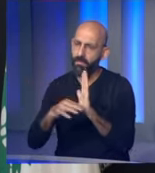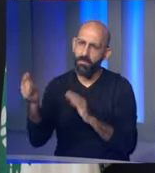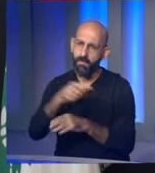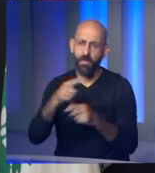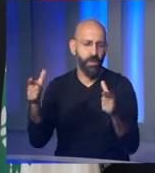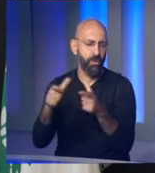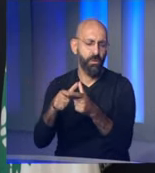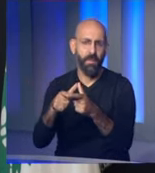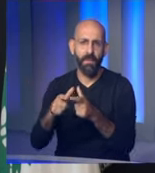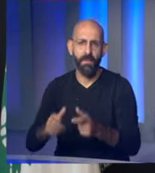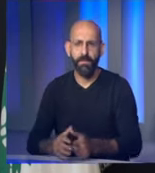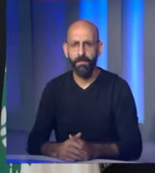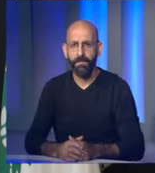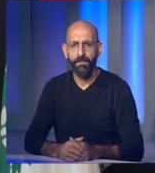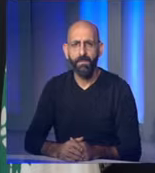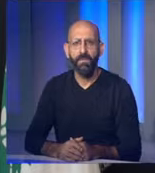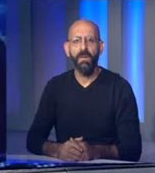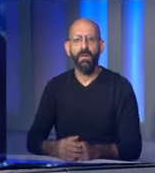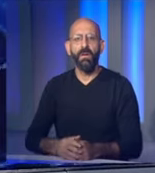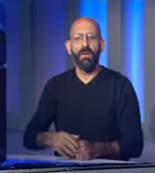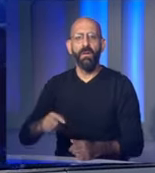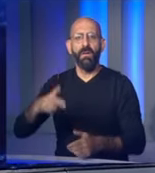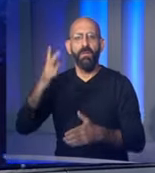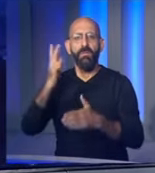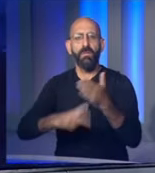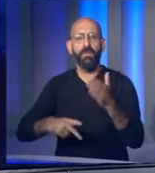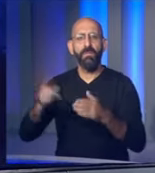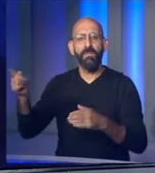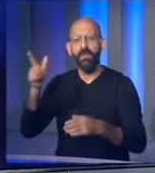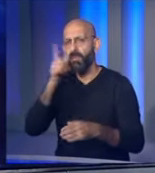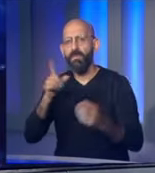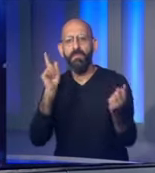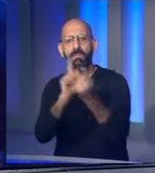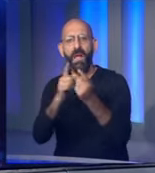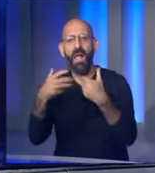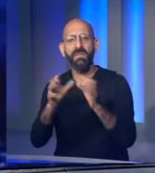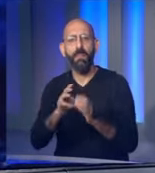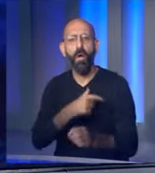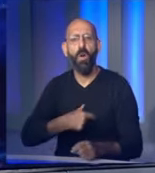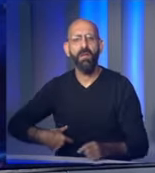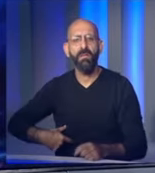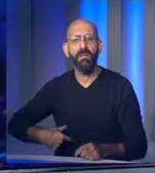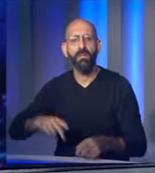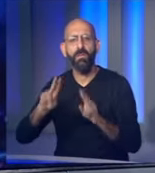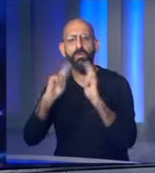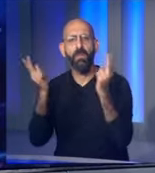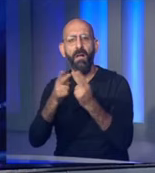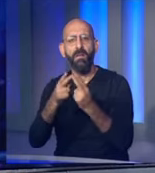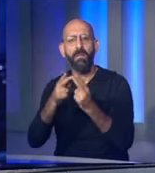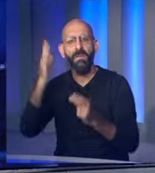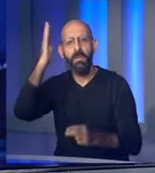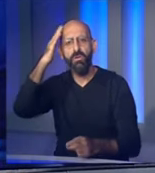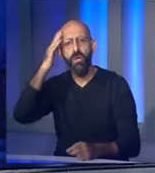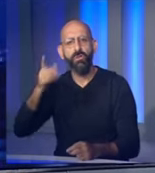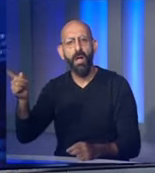اقحم في الحرب رغما عنهم عقد تكتل الجمهوريه القويه والهيئه التنفيذيه في القوات اللبنانيه الاجتماع